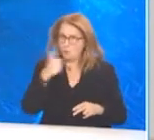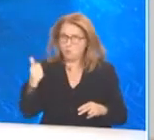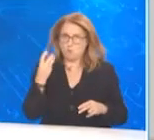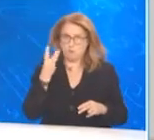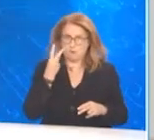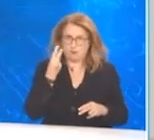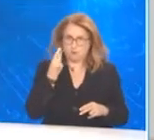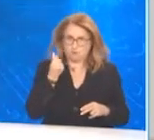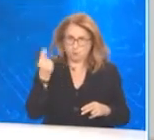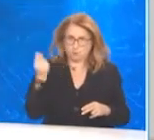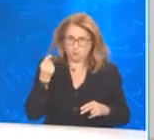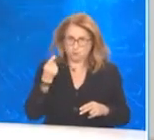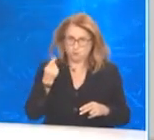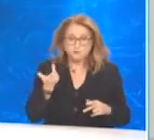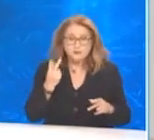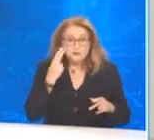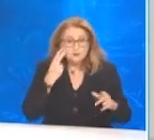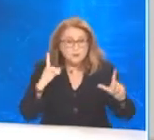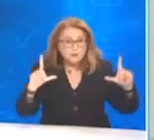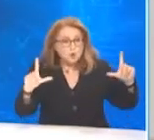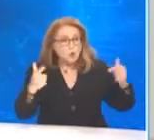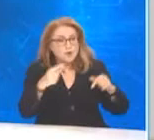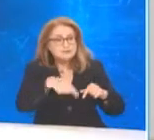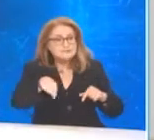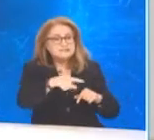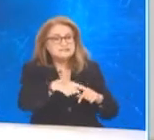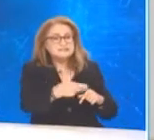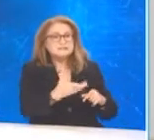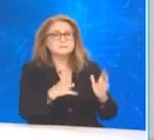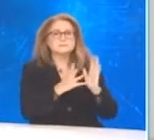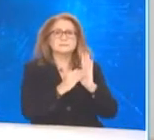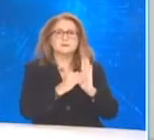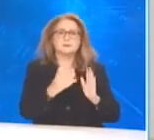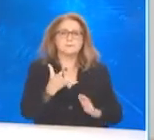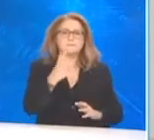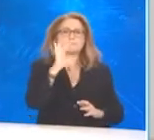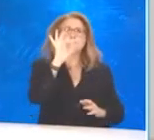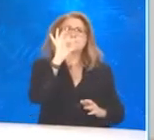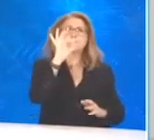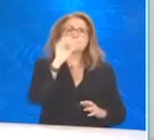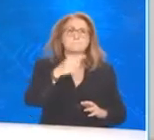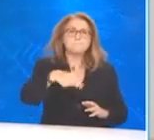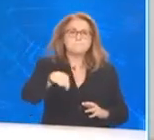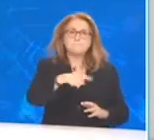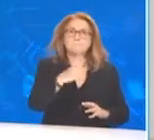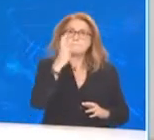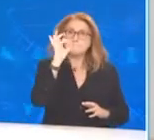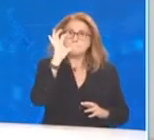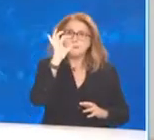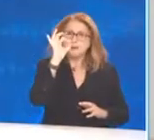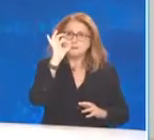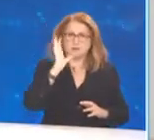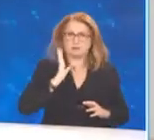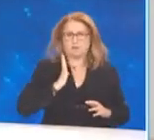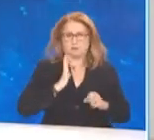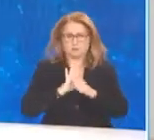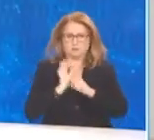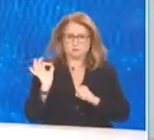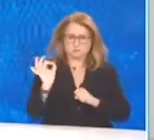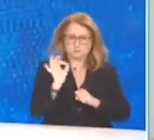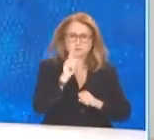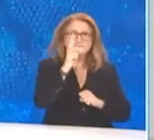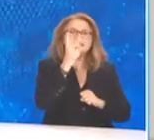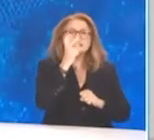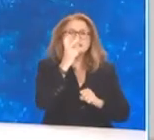ποσότητα, προέχει και η εικόνα. Δηλαδή μπορεί να έχουμε 50 κρούσματα και 20 αυτά να είναι σε ένα συγκεκριμένο κλάστερ. Μπορεί να έχουμε